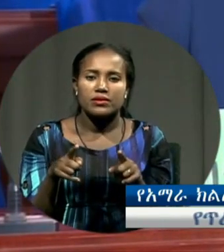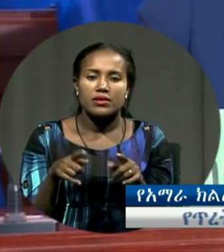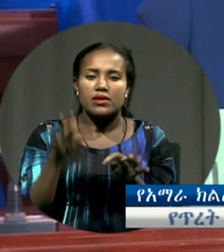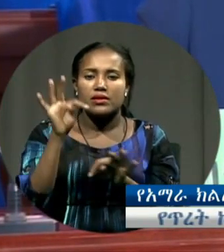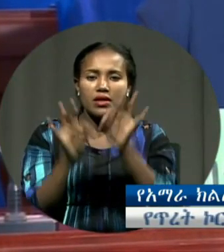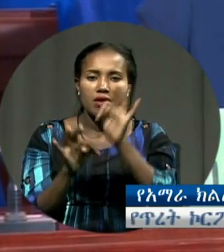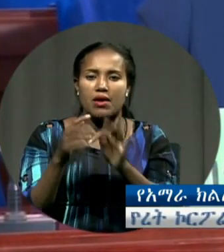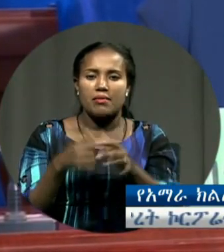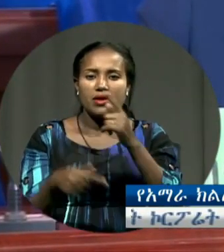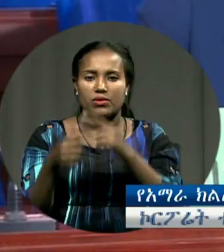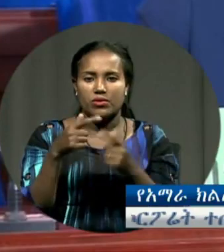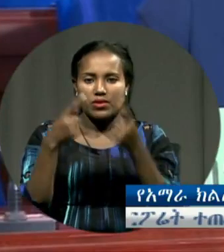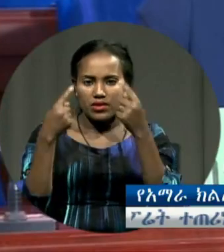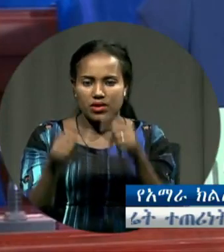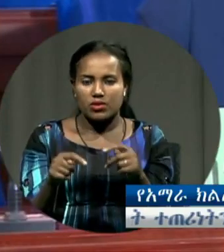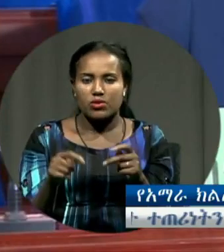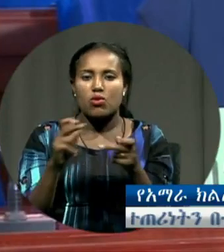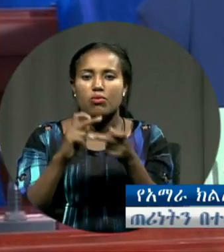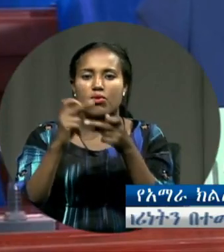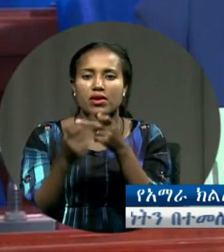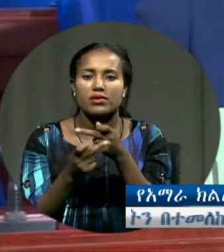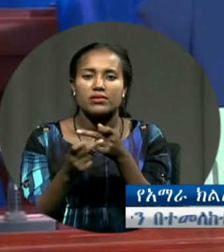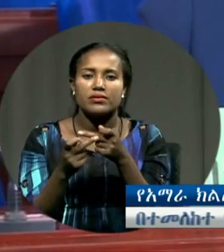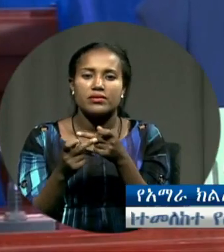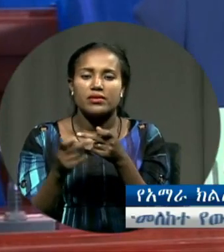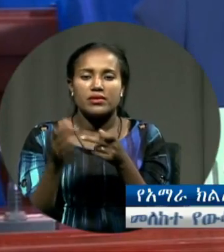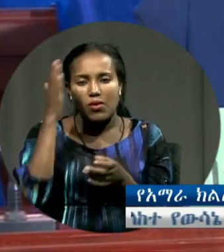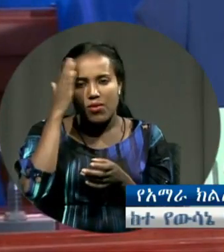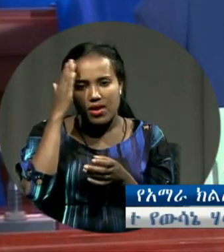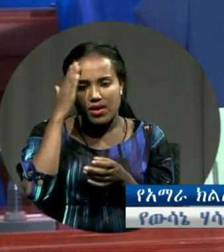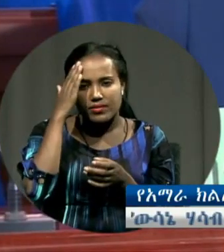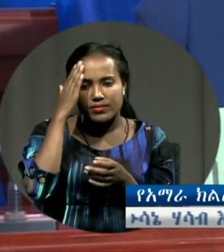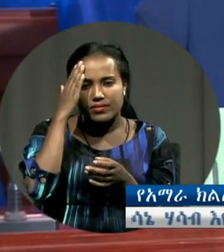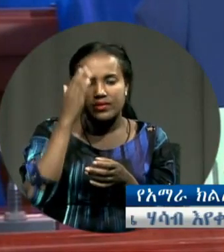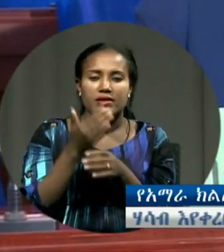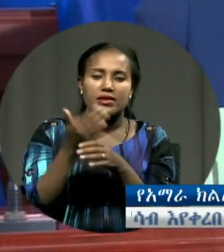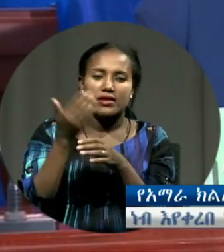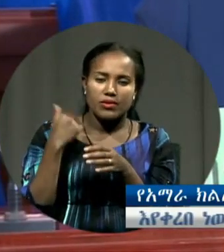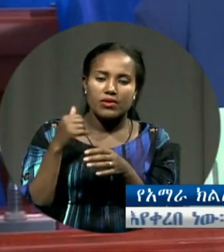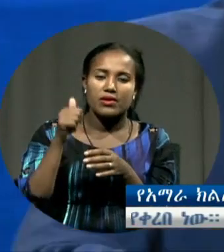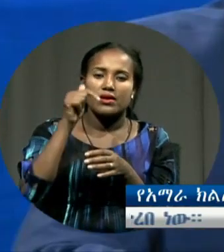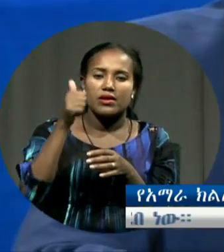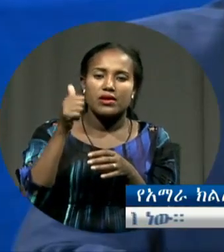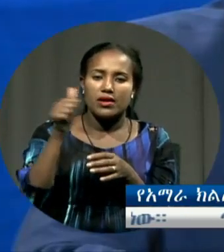ታሪካዊ አመጣጡ የጥረት ኮርፖሬት ይታወቃል። የቀድሞ የሄደን